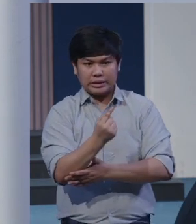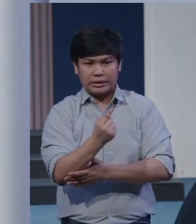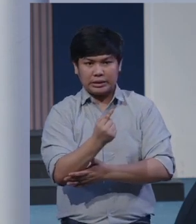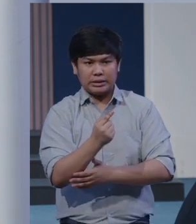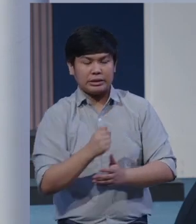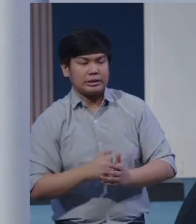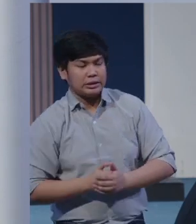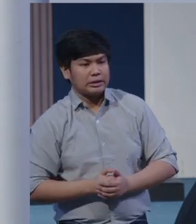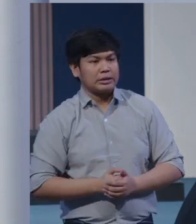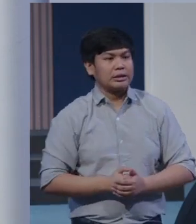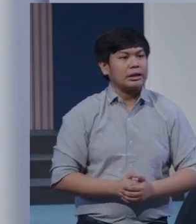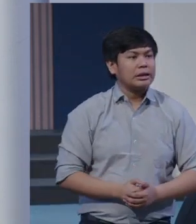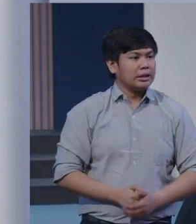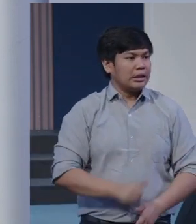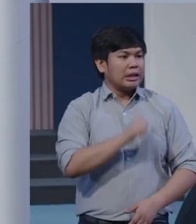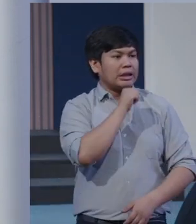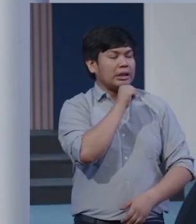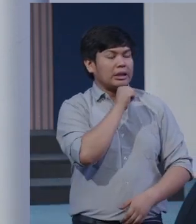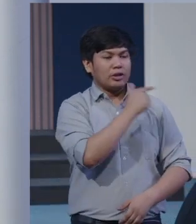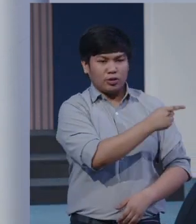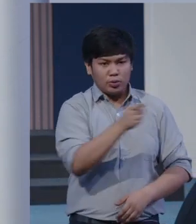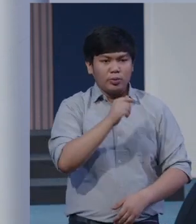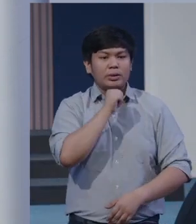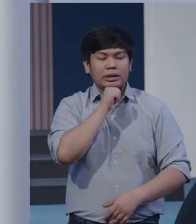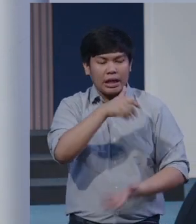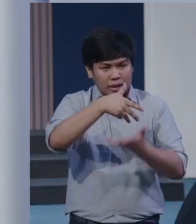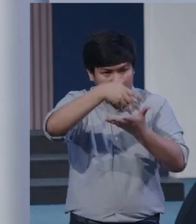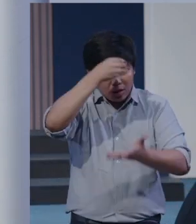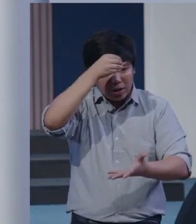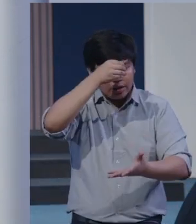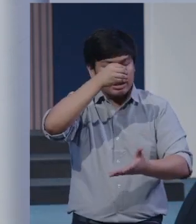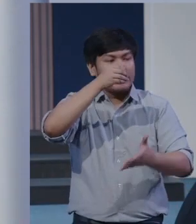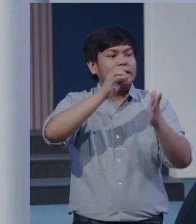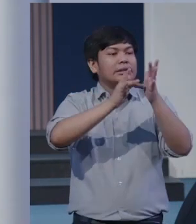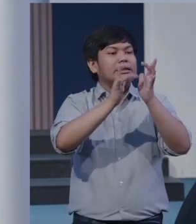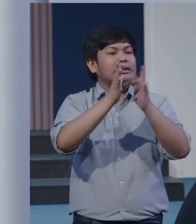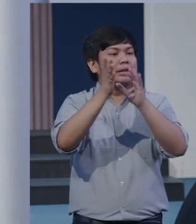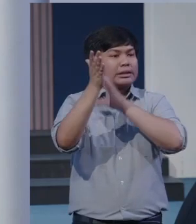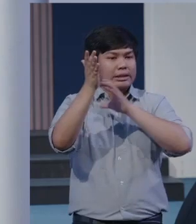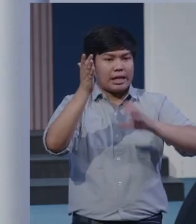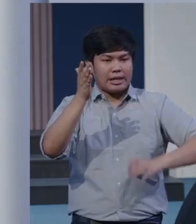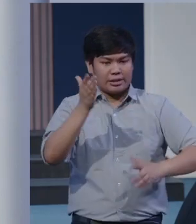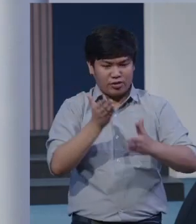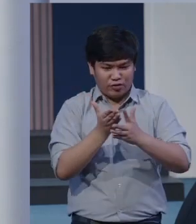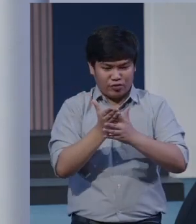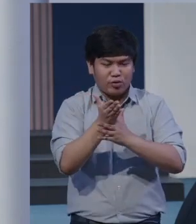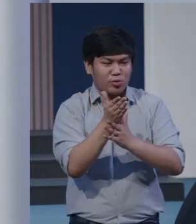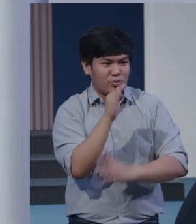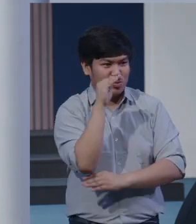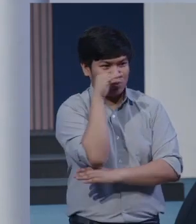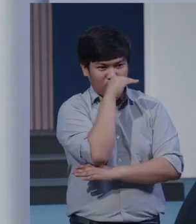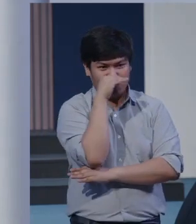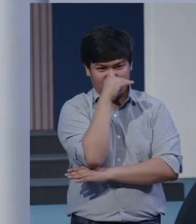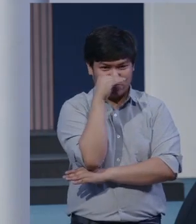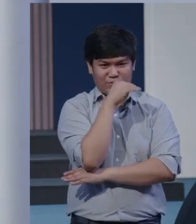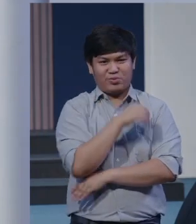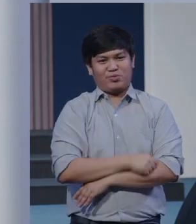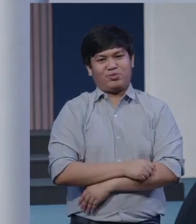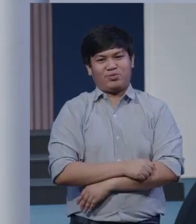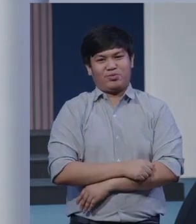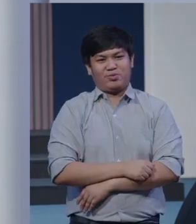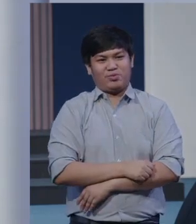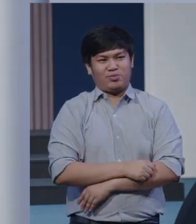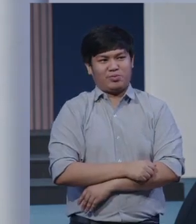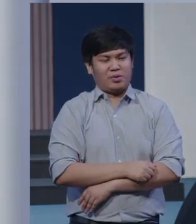that is not the way you learned Christ o dapat pala na kay Kristo no